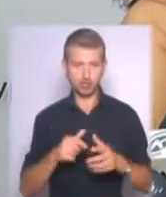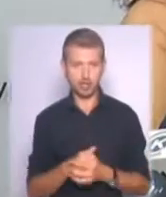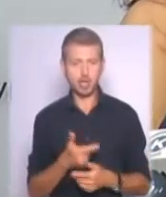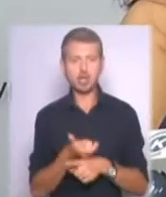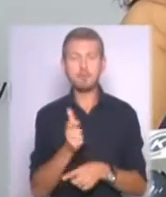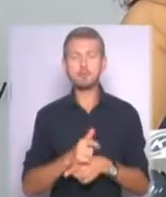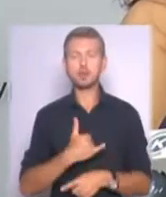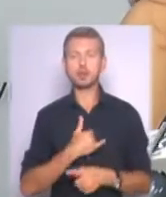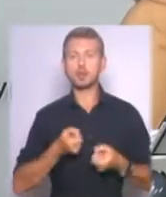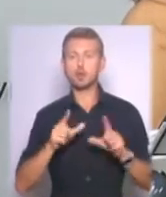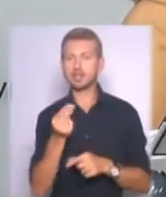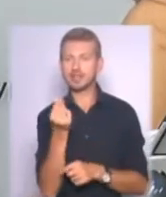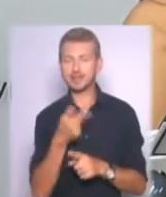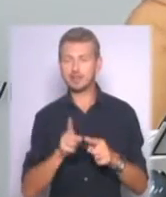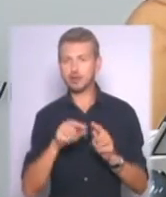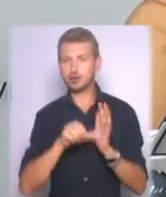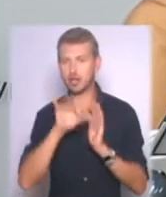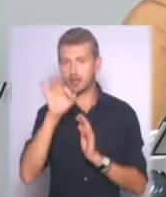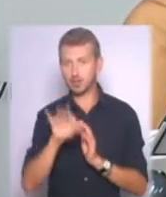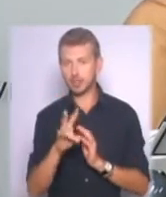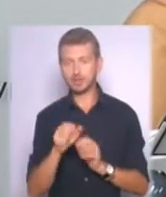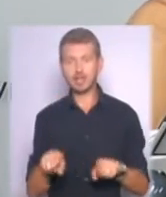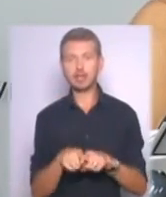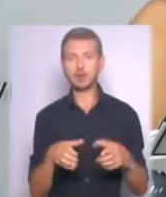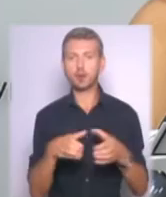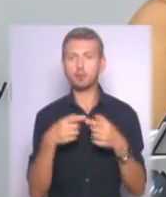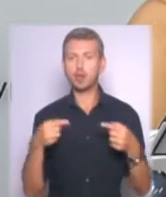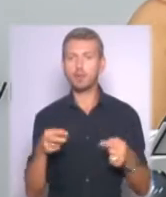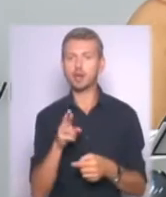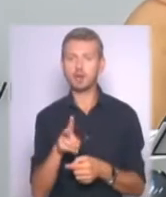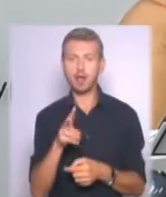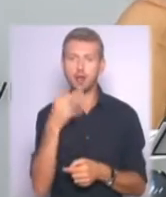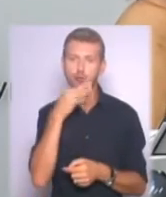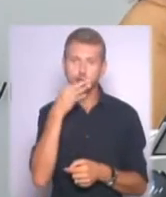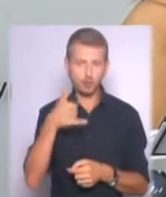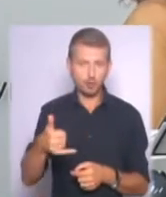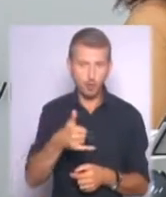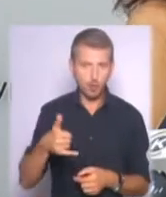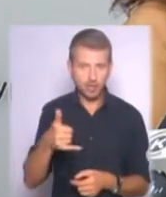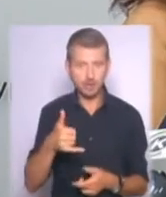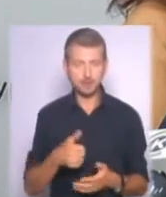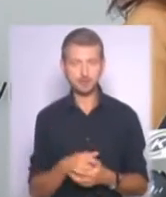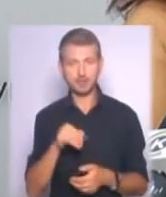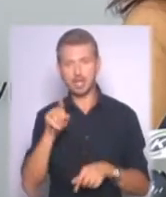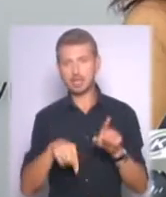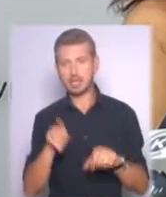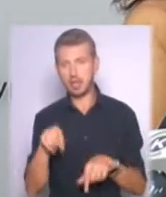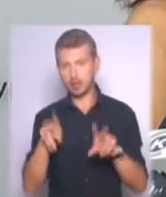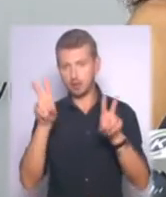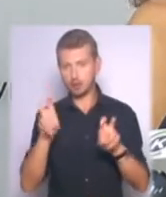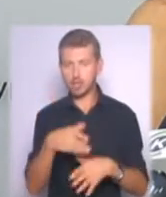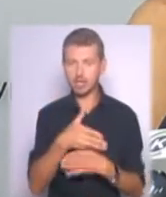Найбільше в нас зросли ціни, це 60%, на такі групи товарів, як соняшникова олія та деякі сорти хліб